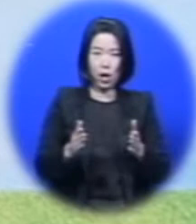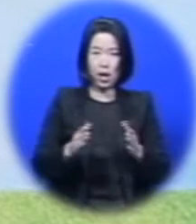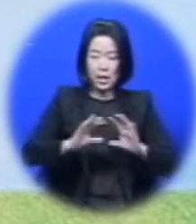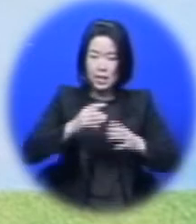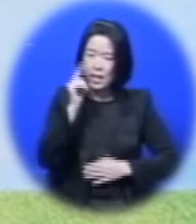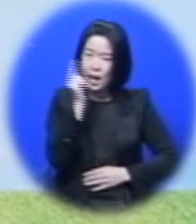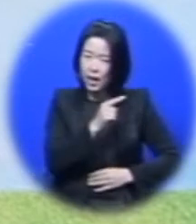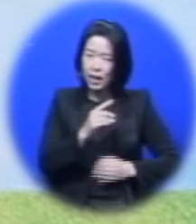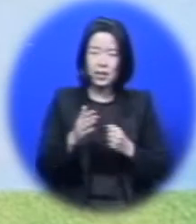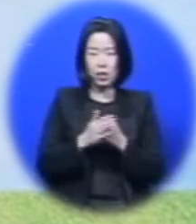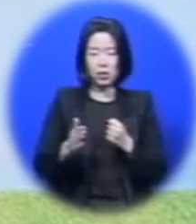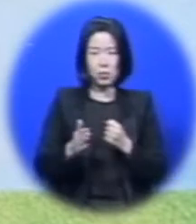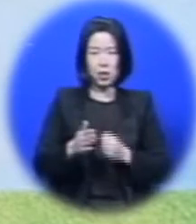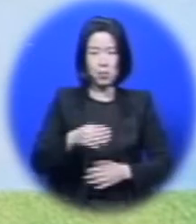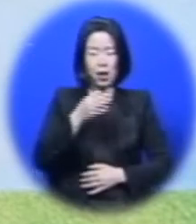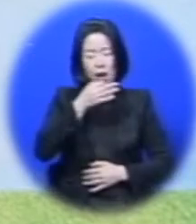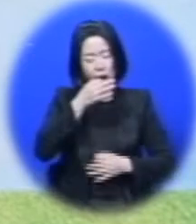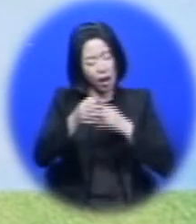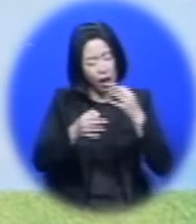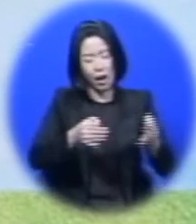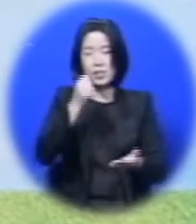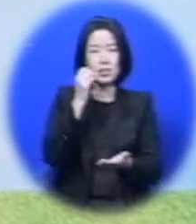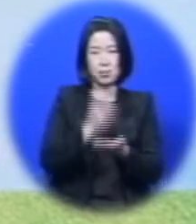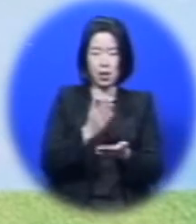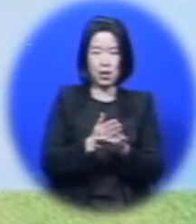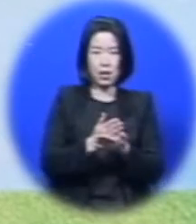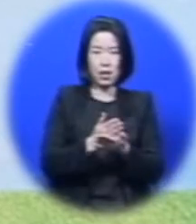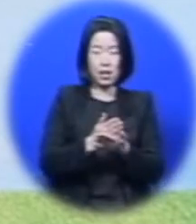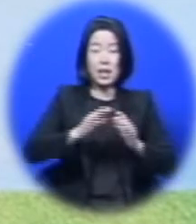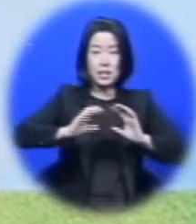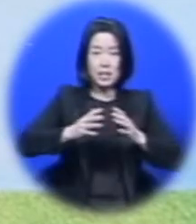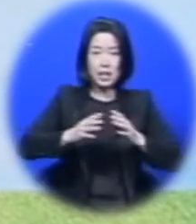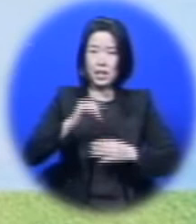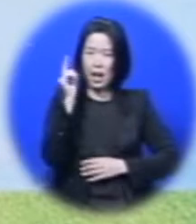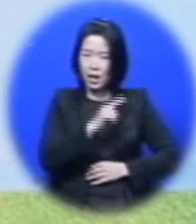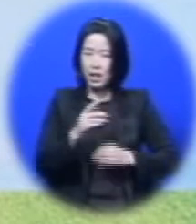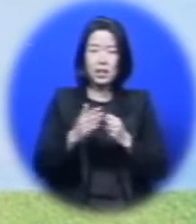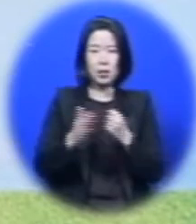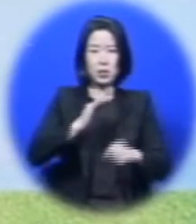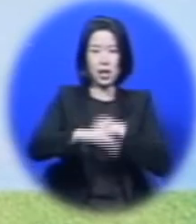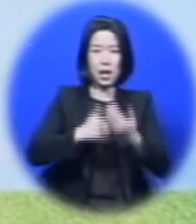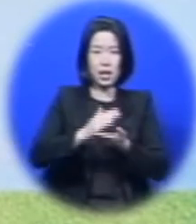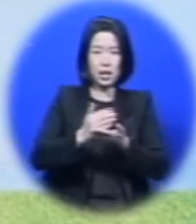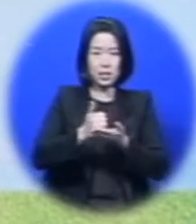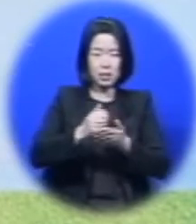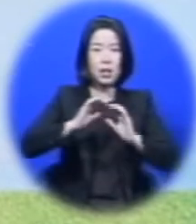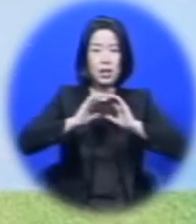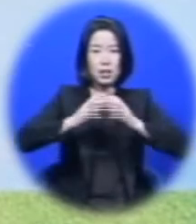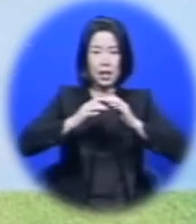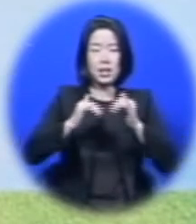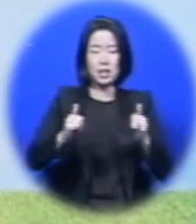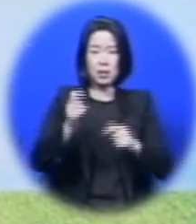악하다고 탄식하지만 마시기 바랍니다. 세상이 악한 것 때문에 하나님의 나라 사람인 우리가